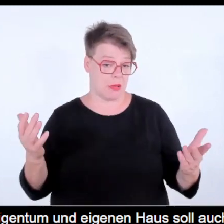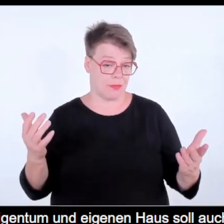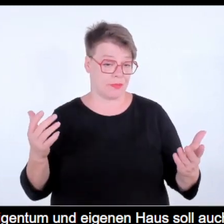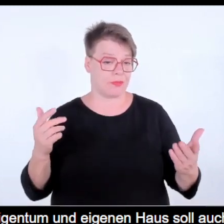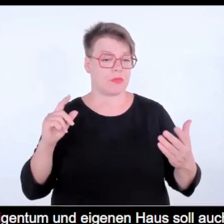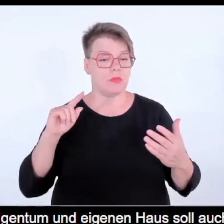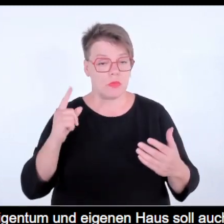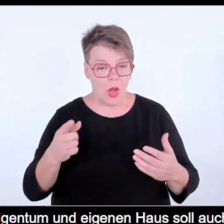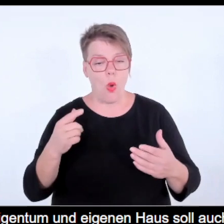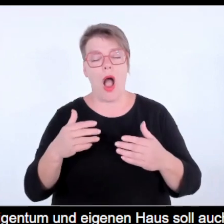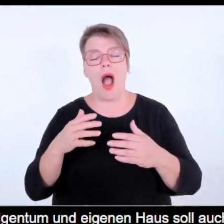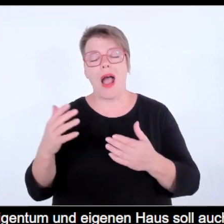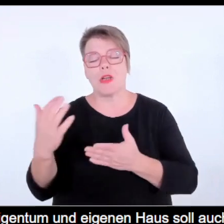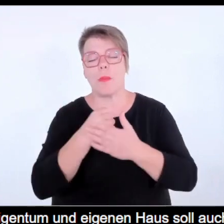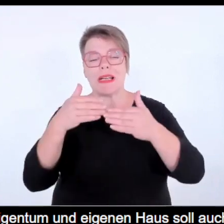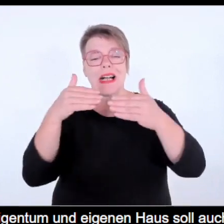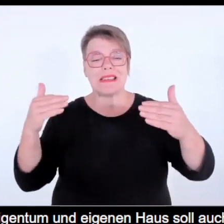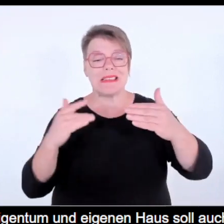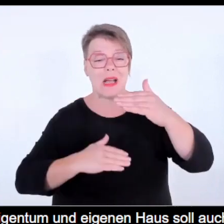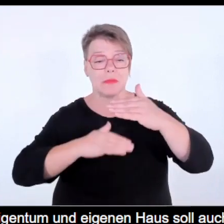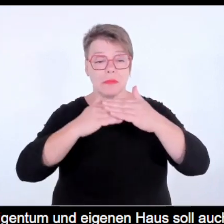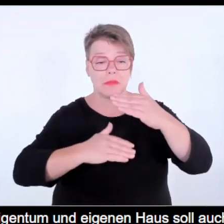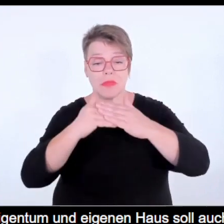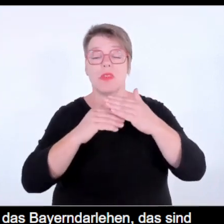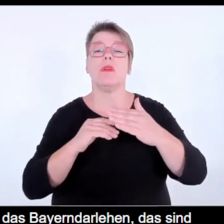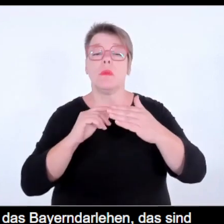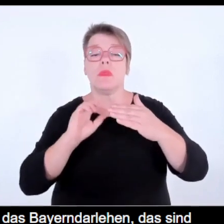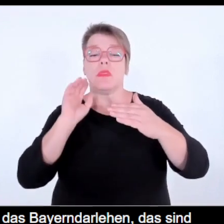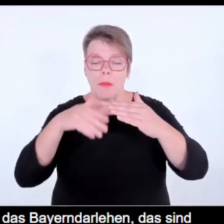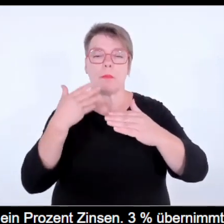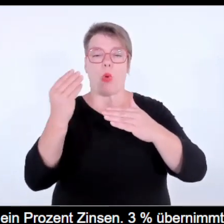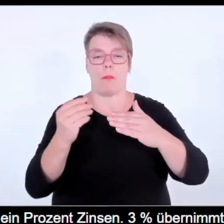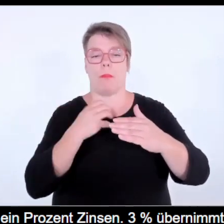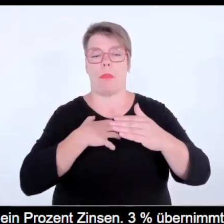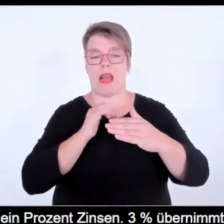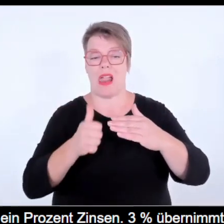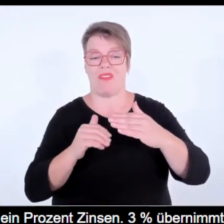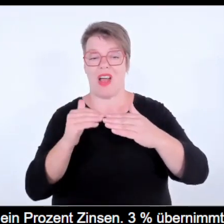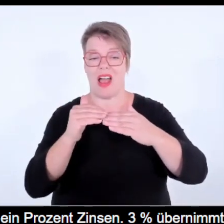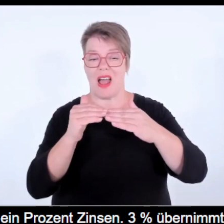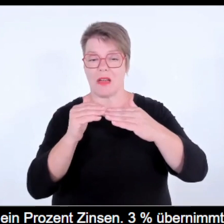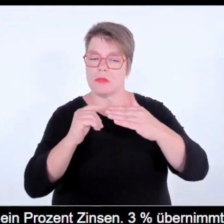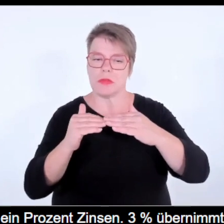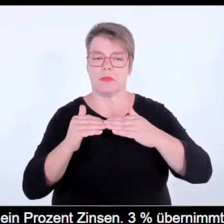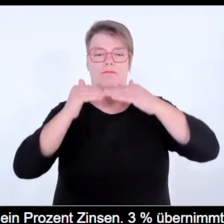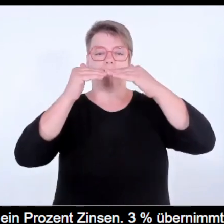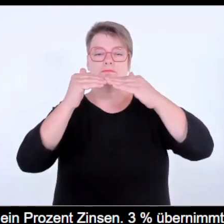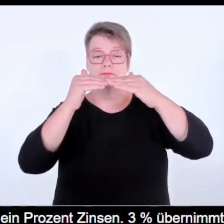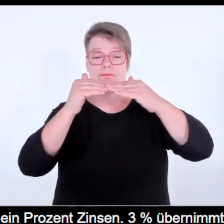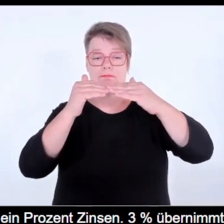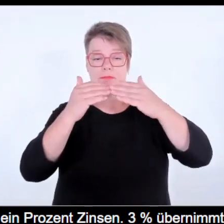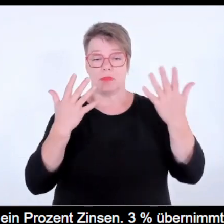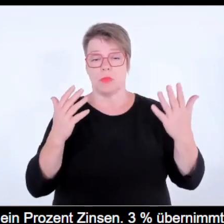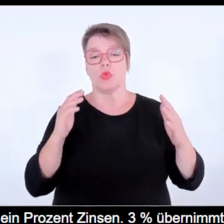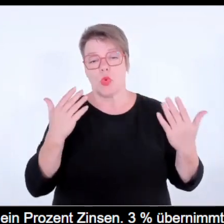Der Glück fürs Eigenheim soll für jeden erfüllbar bleiben. Zweitens, wir stellen Geld zur Verfügung als Konjunkturbuket für kommunale Einrichtungen, für Schulen,